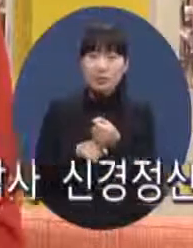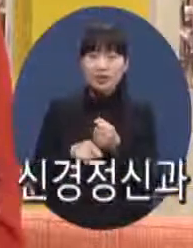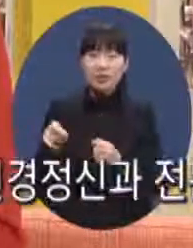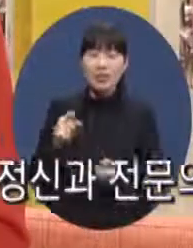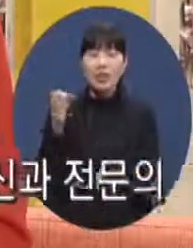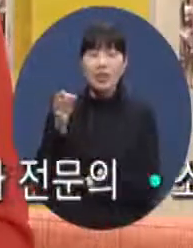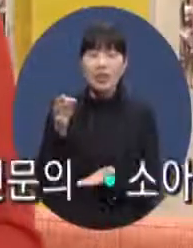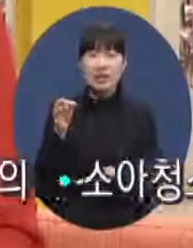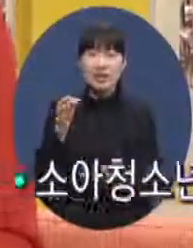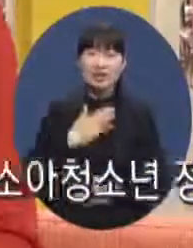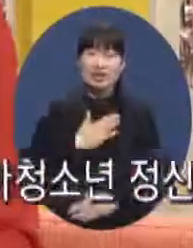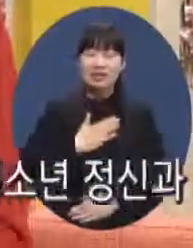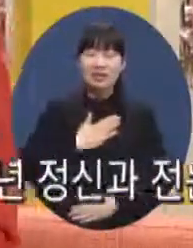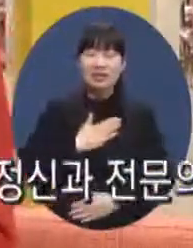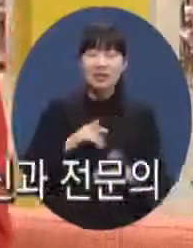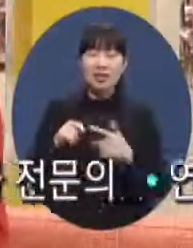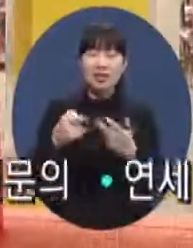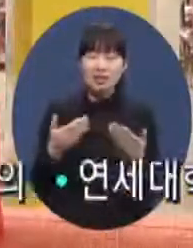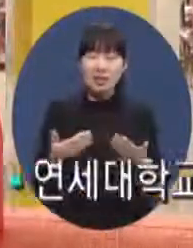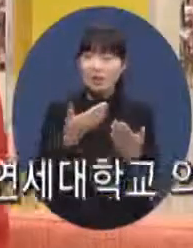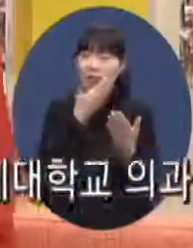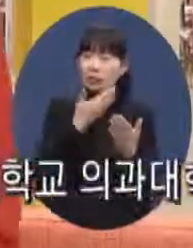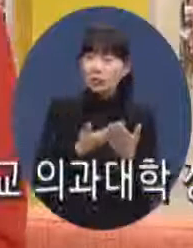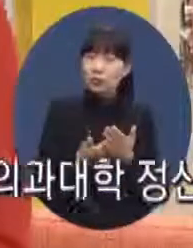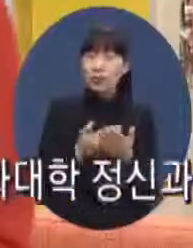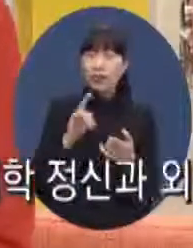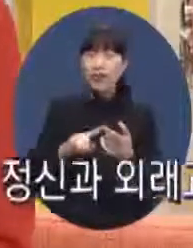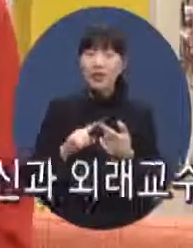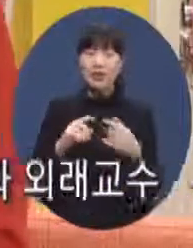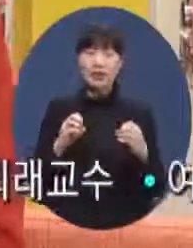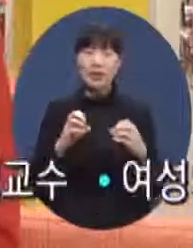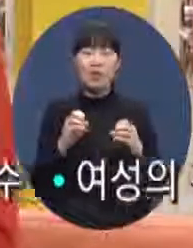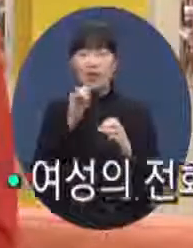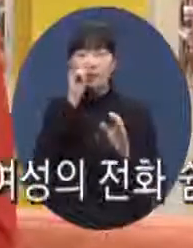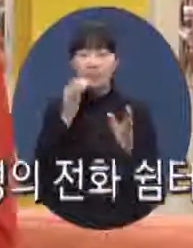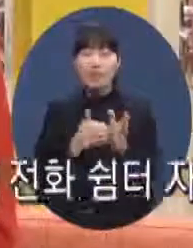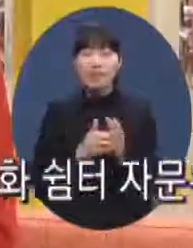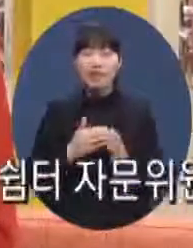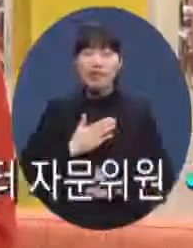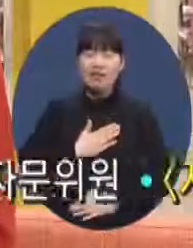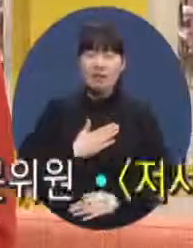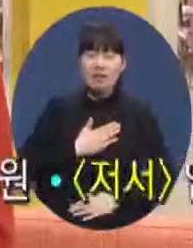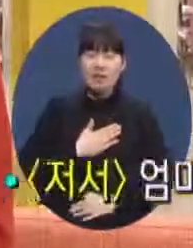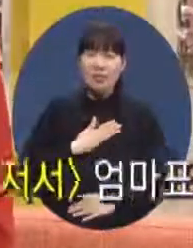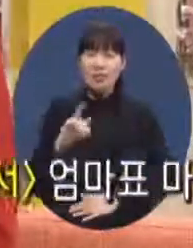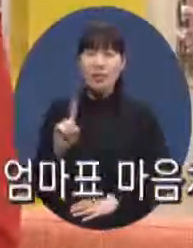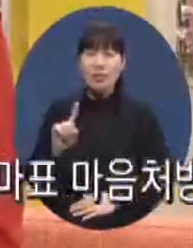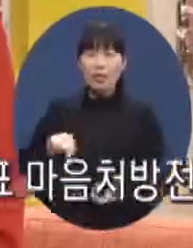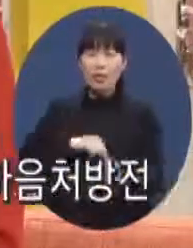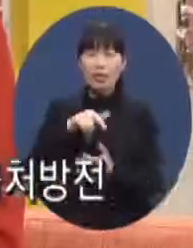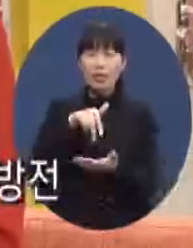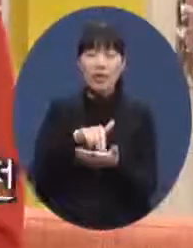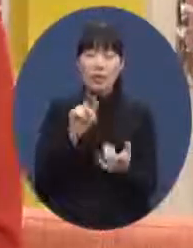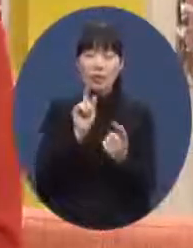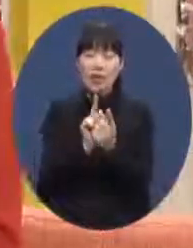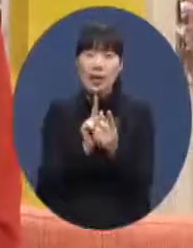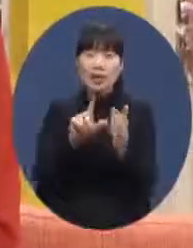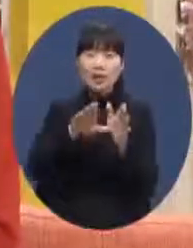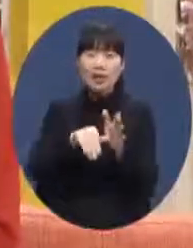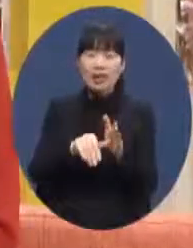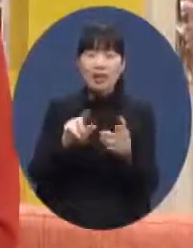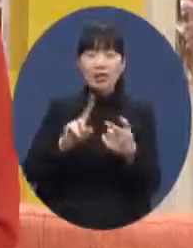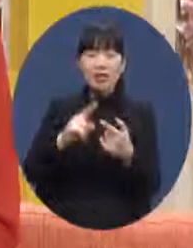가치, 얼마나 이 감정을 이해하는 것이 중요한가 이런 네. 얘기들 나눴어요. 그래서 감정이라는 것은 어떤 상황이 생기면